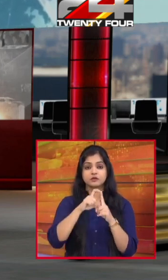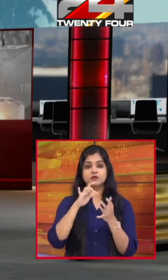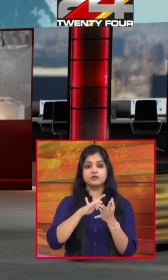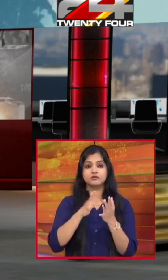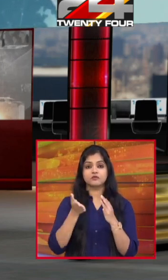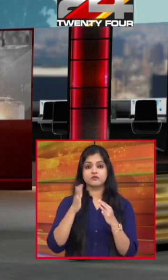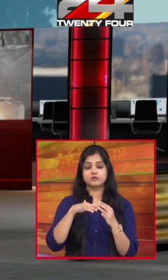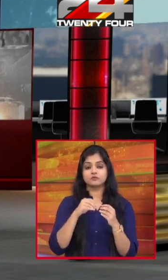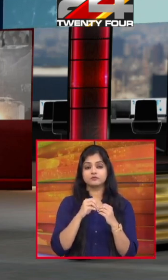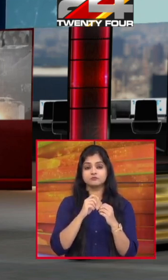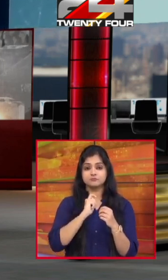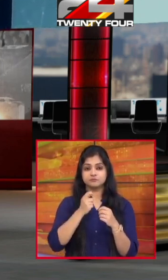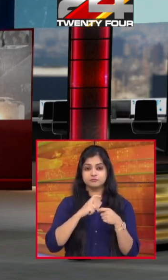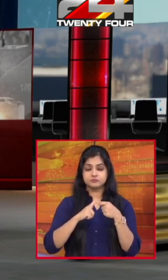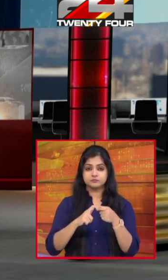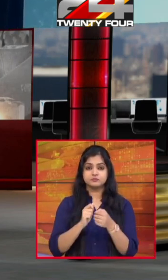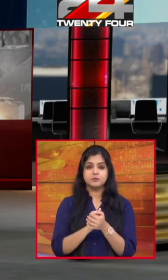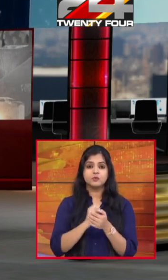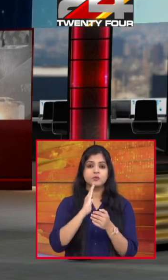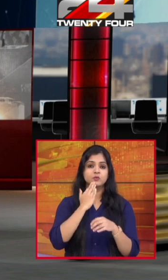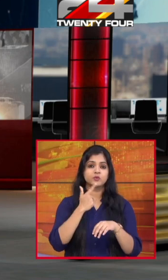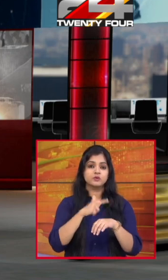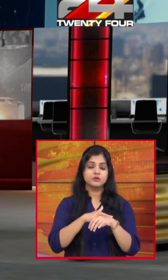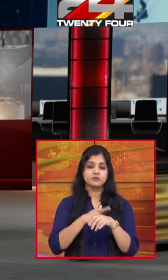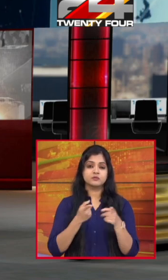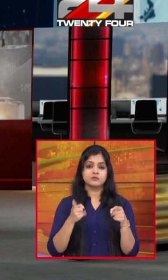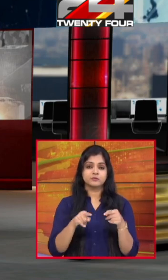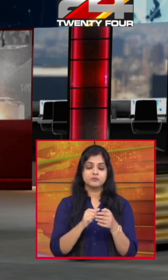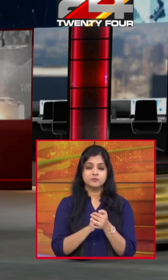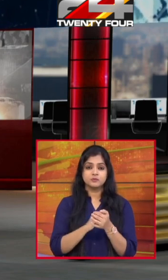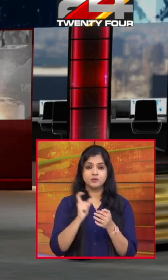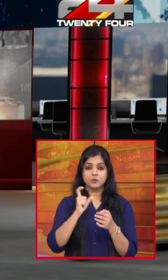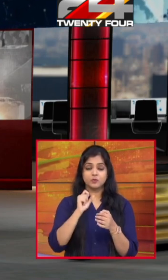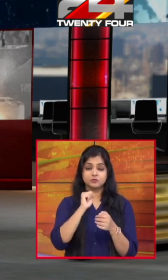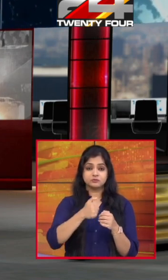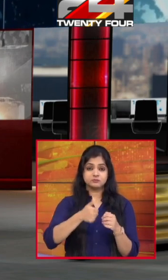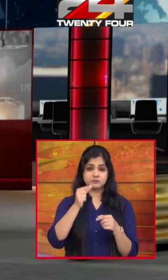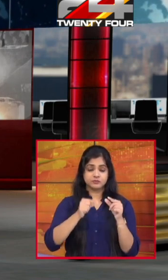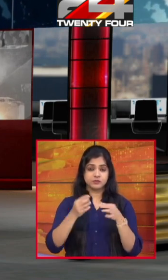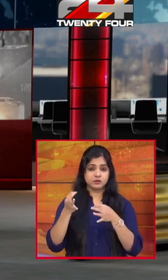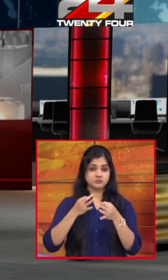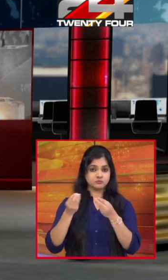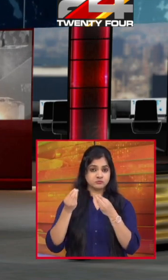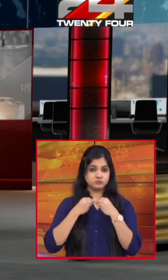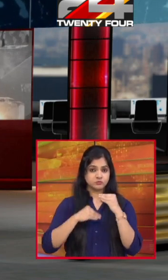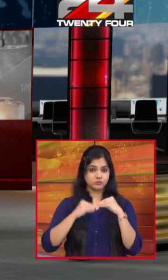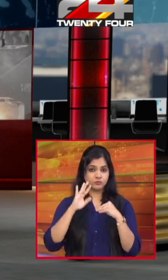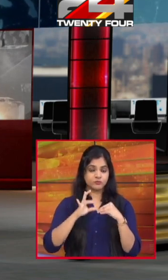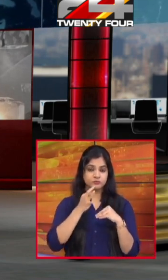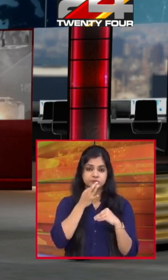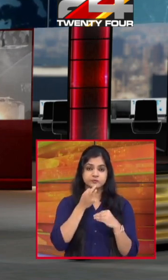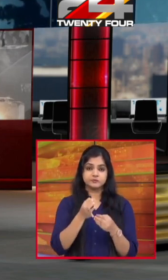ബൽറാം നെടുങ്ങാടി ചേരുന്നുണ്ട്. ബൽറാം, എപ്പോഴായിരുന്നു ഈ സംഭവം? കോളേജ് അധികൃതർ ഇത് സംബന്ധിച്ച് എന്തെങ്കിലും വിശദീകരണം നൽകുന്നുണ്ടോ?